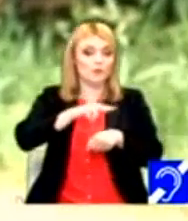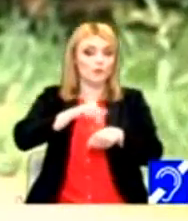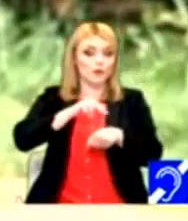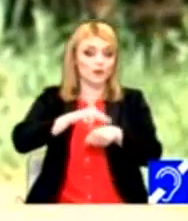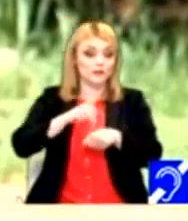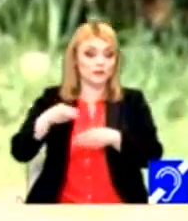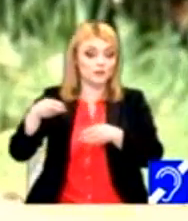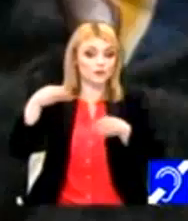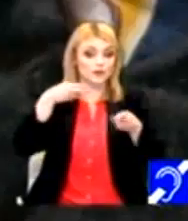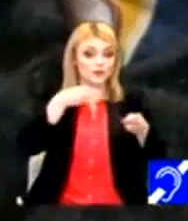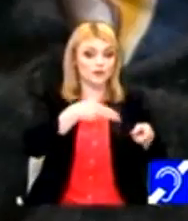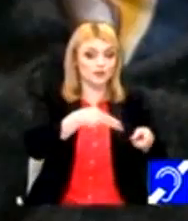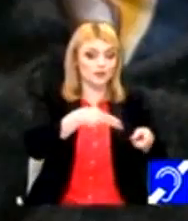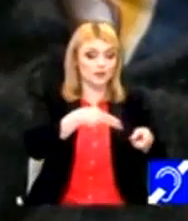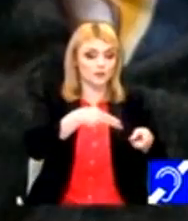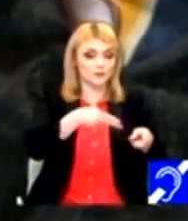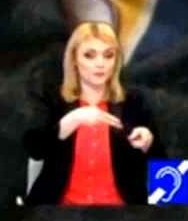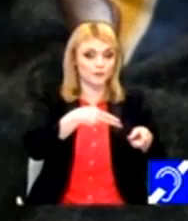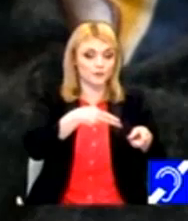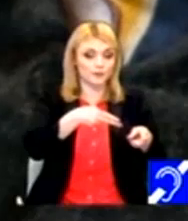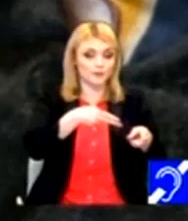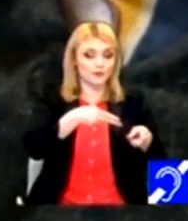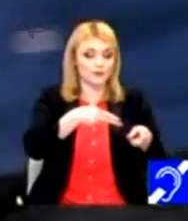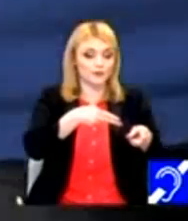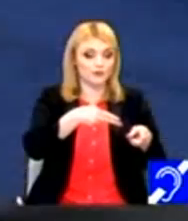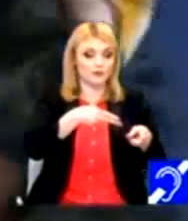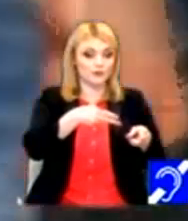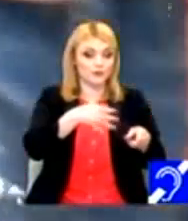Vă spunem mai târziu în Telejurnal.